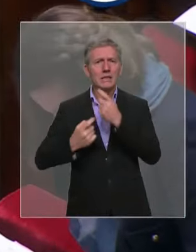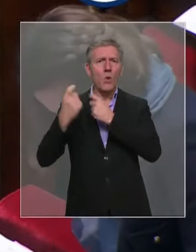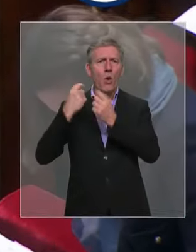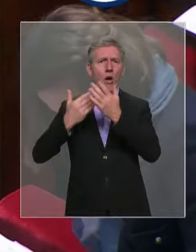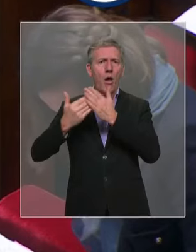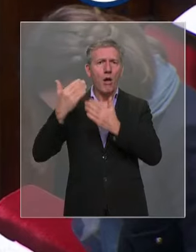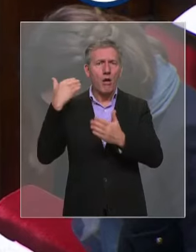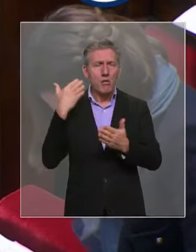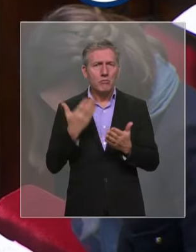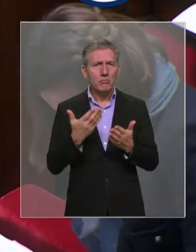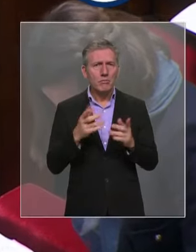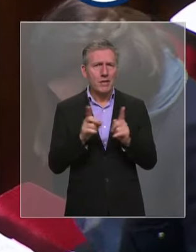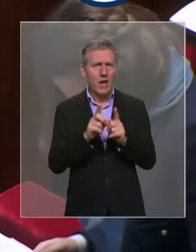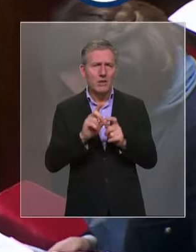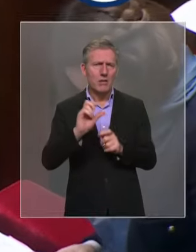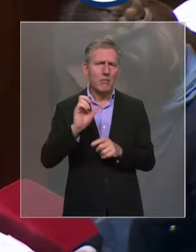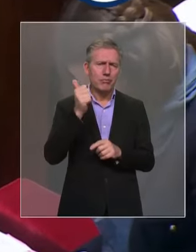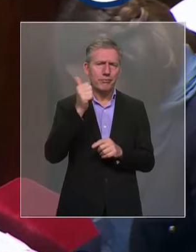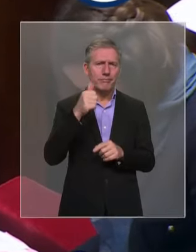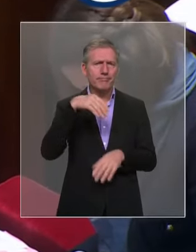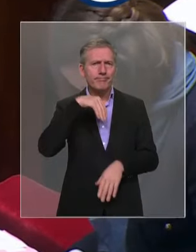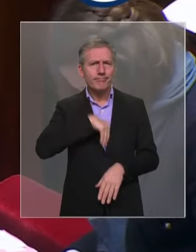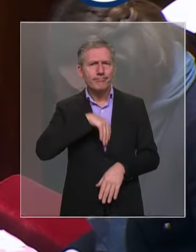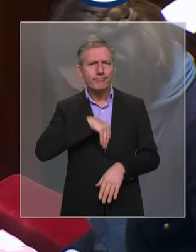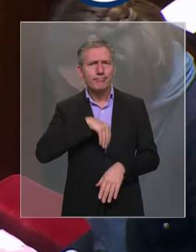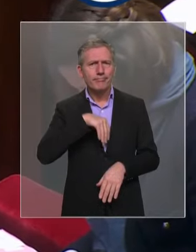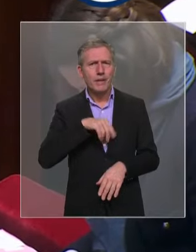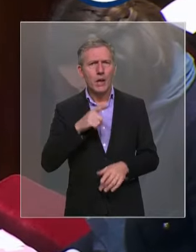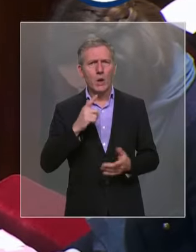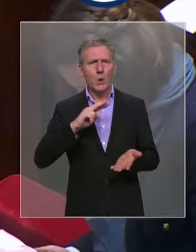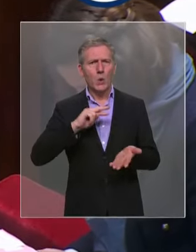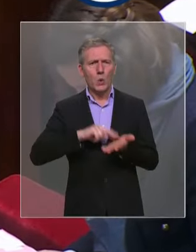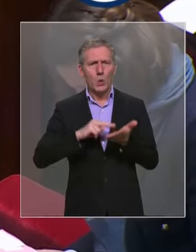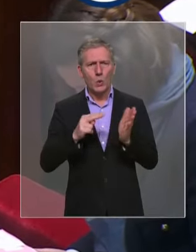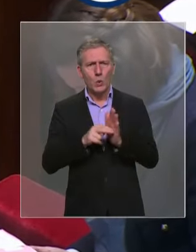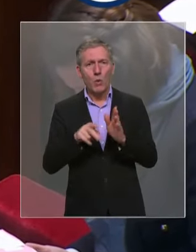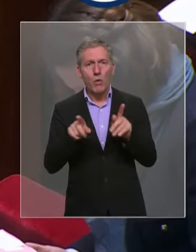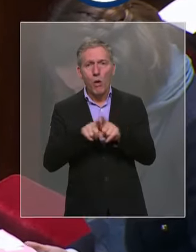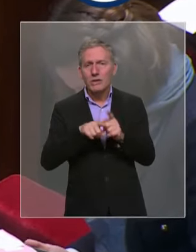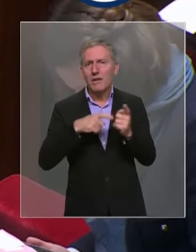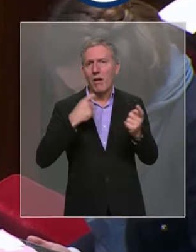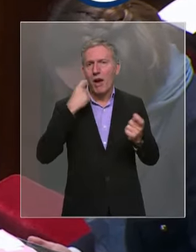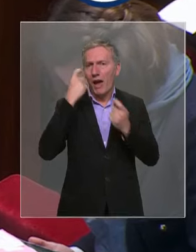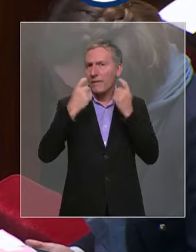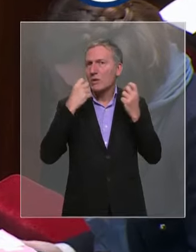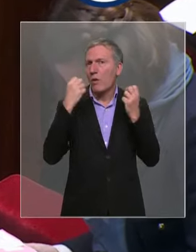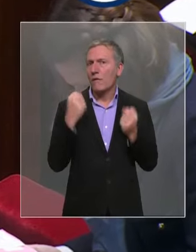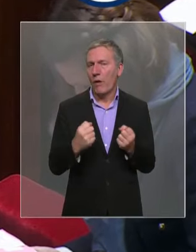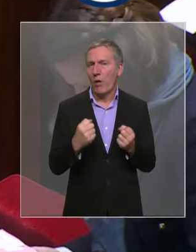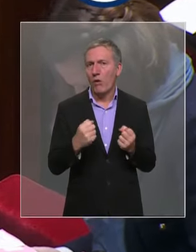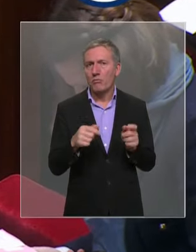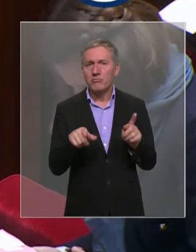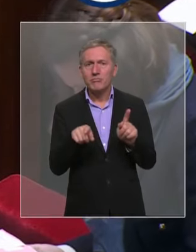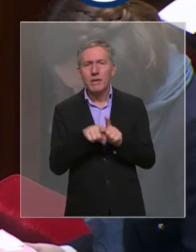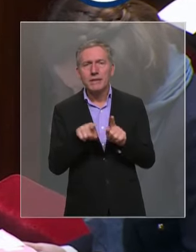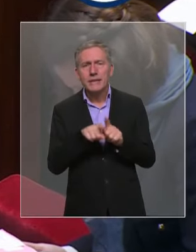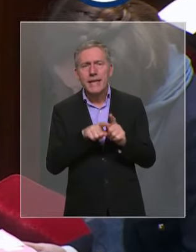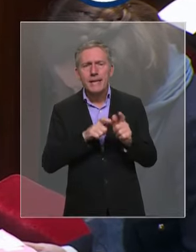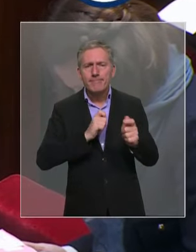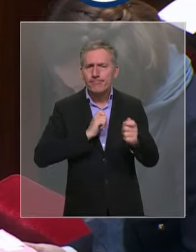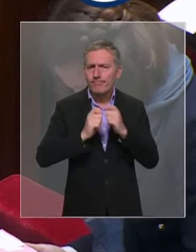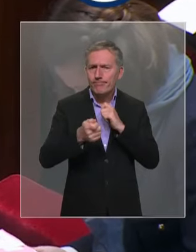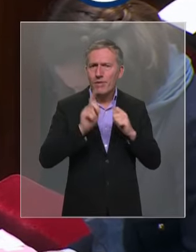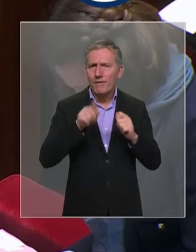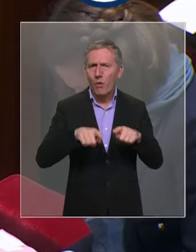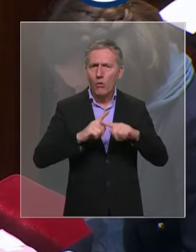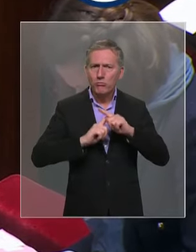impose, je crois, une certaine retenue et surtout la réflexion. Il impose la concertation, le